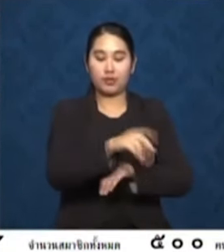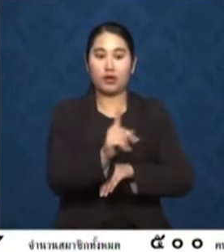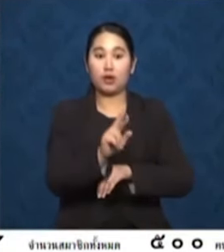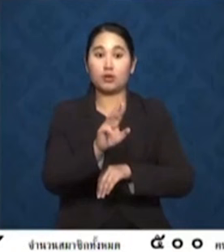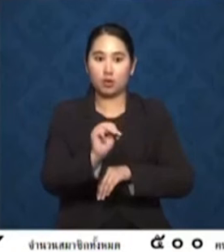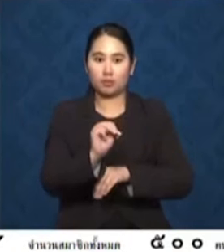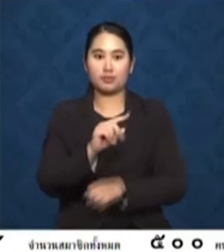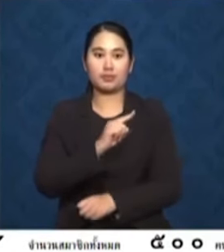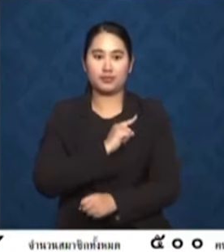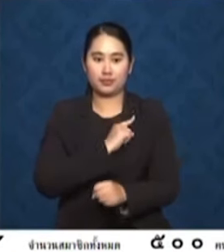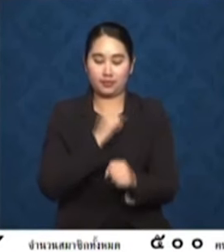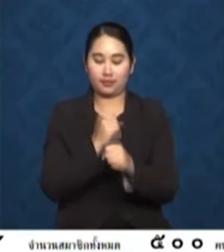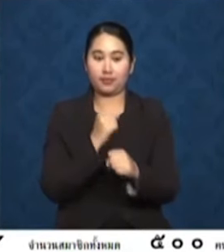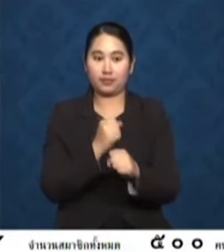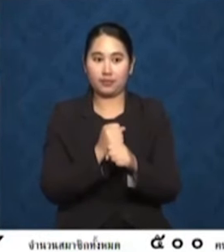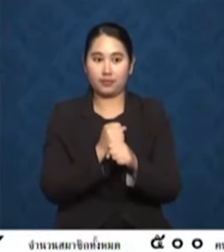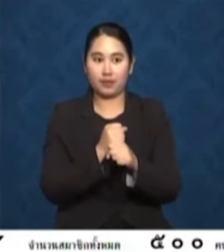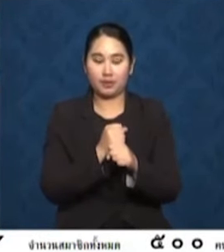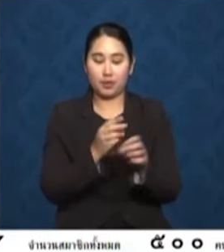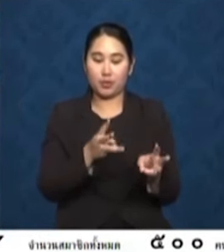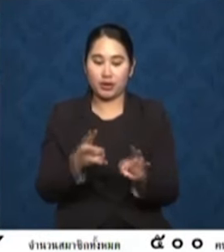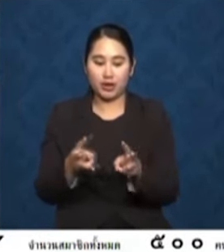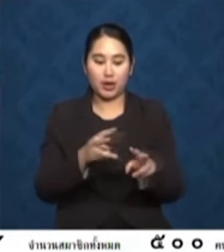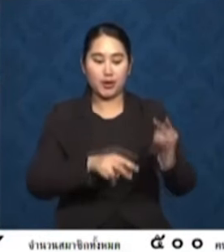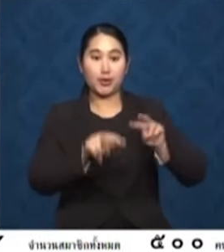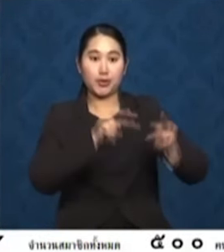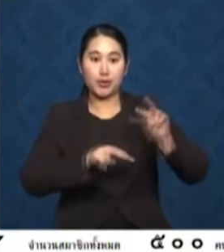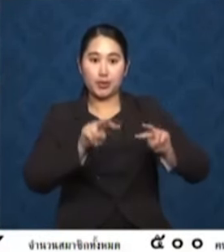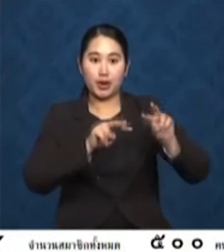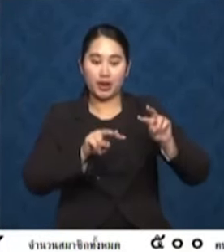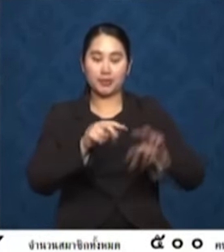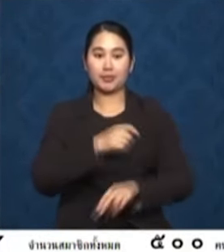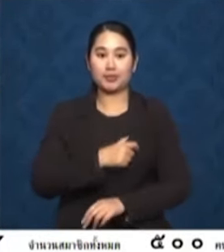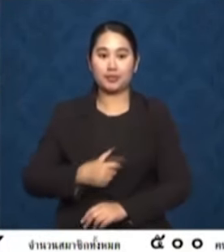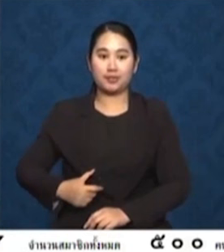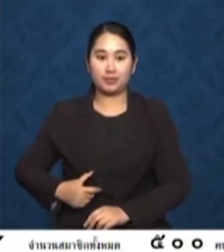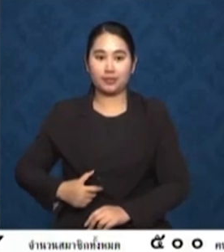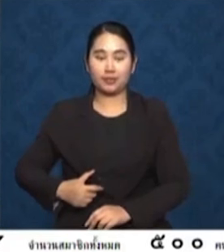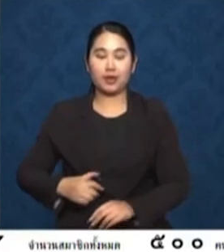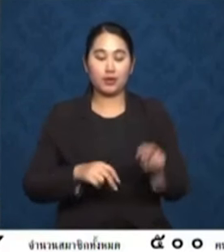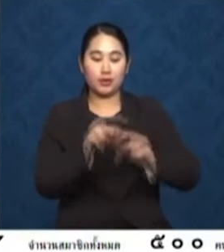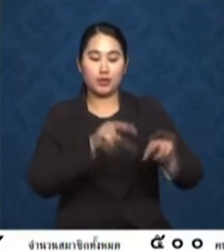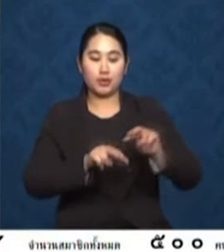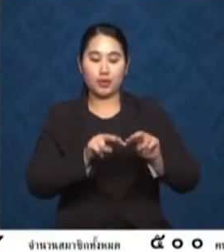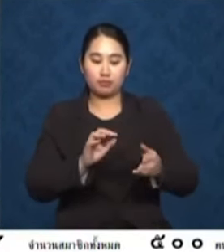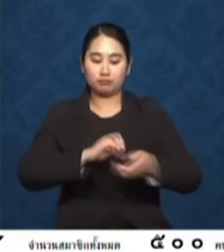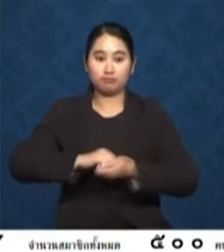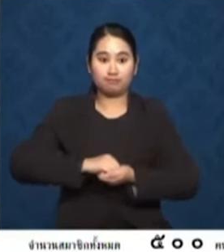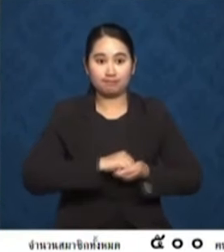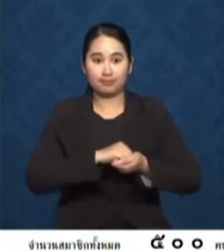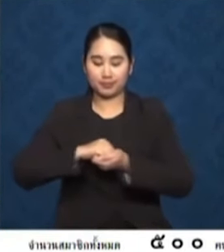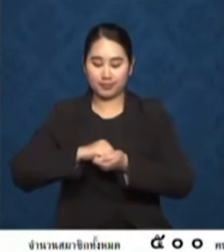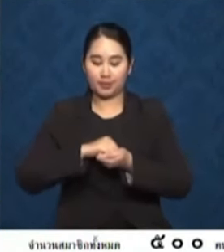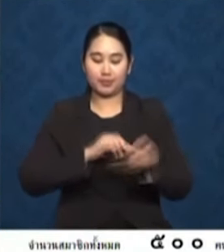มีหน้าที่ในการถวายความปลอดภัยหรือร่วมมือในการถวายความความปลอด